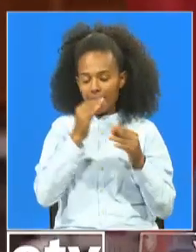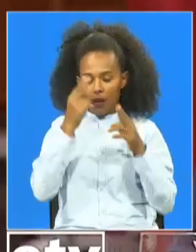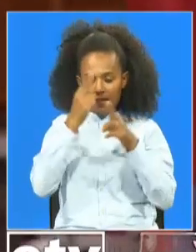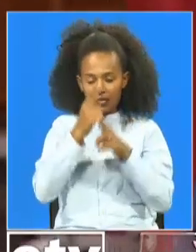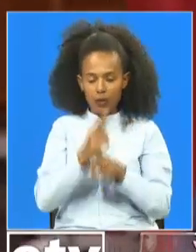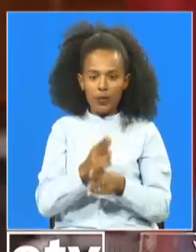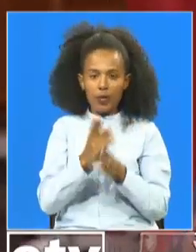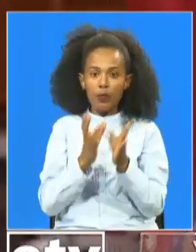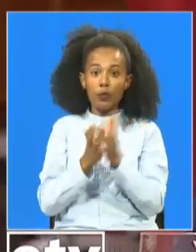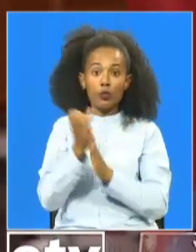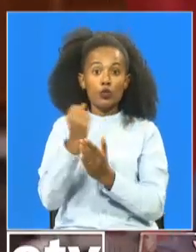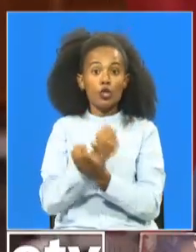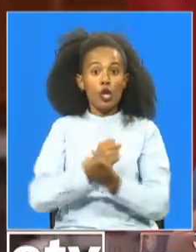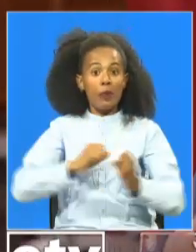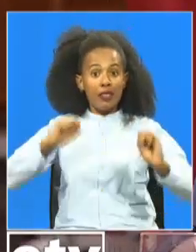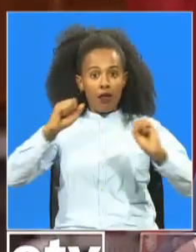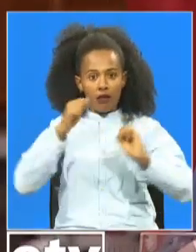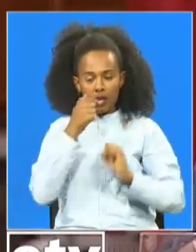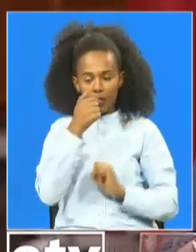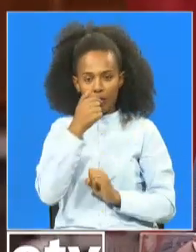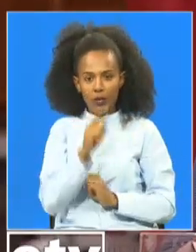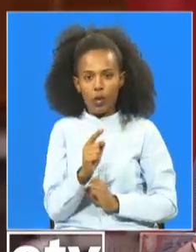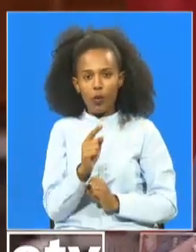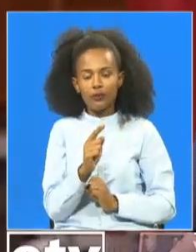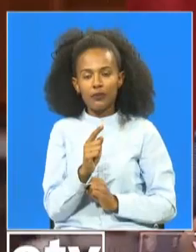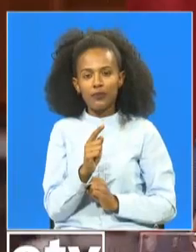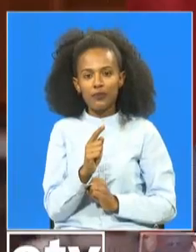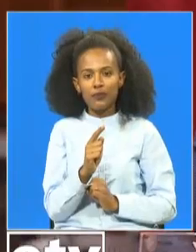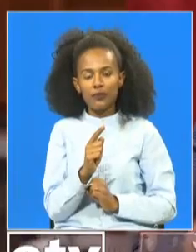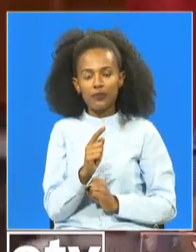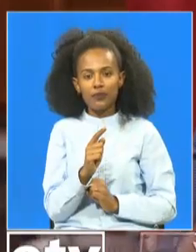መብቶችን ለመታደግ በሚለው